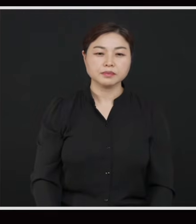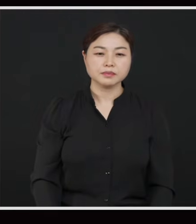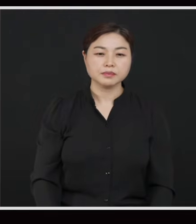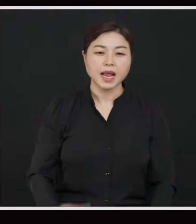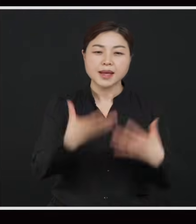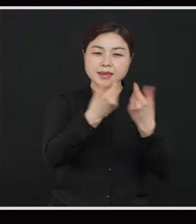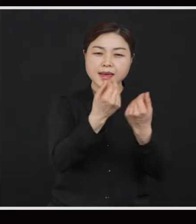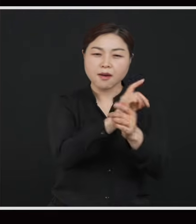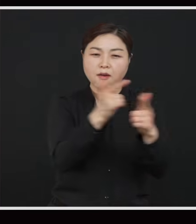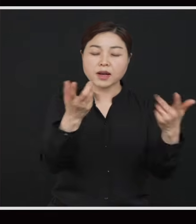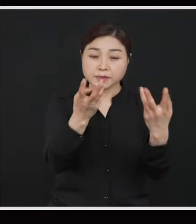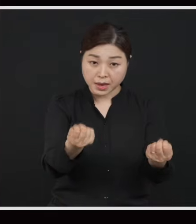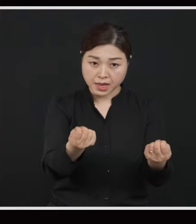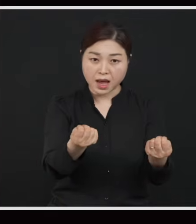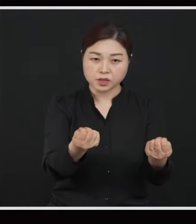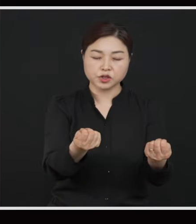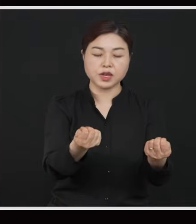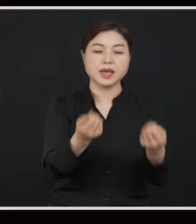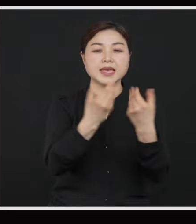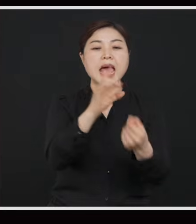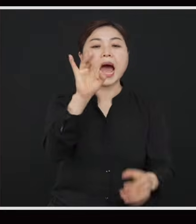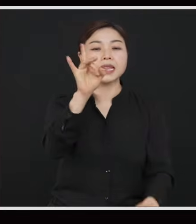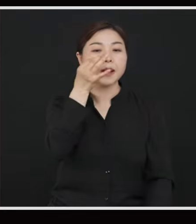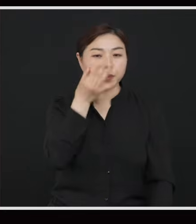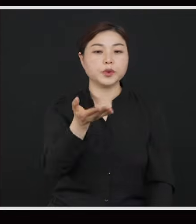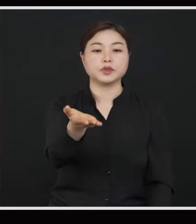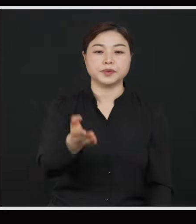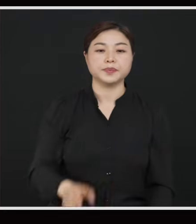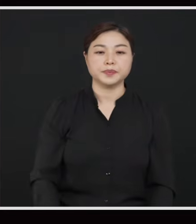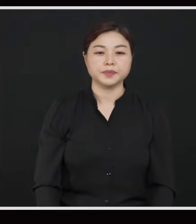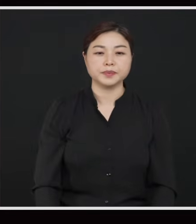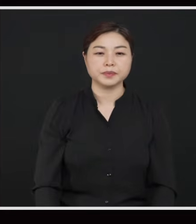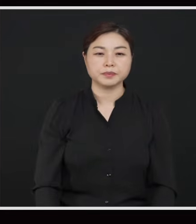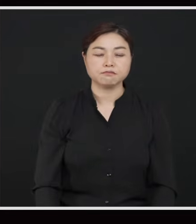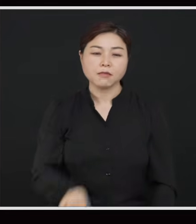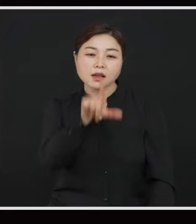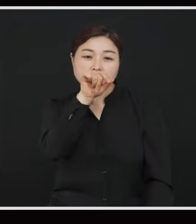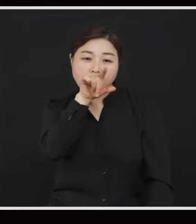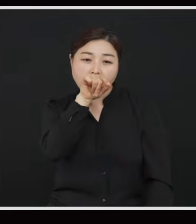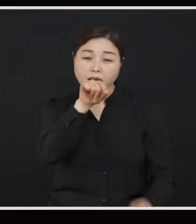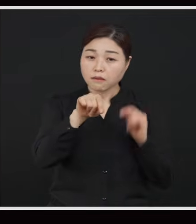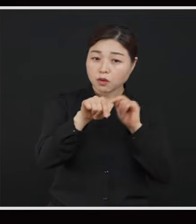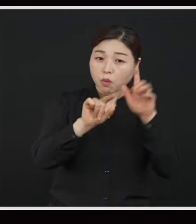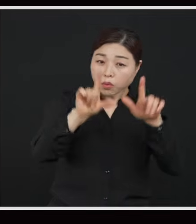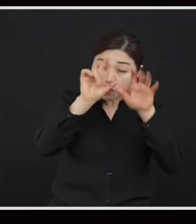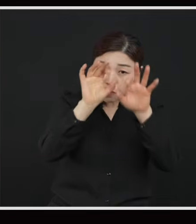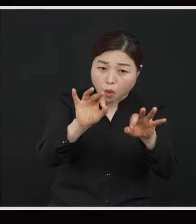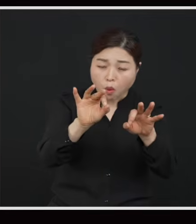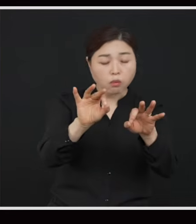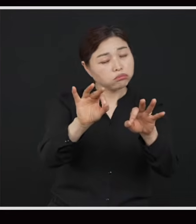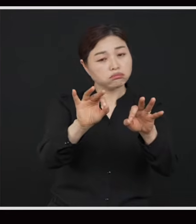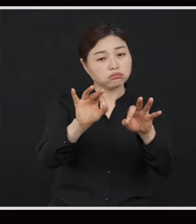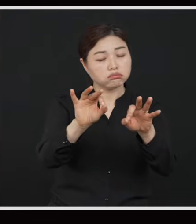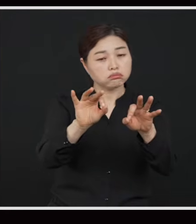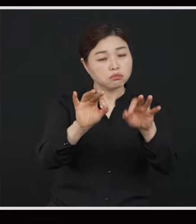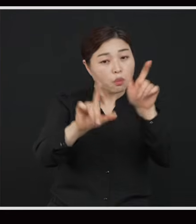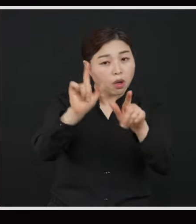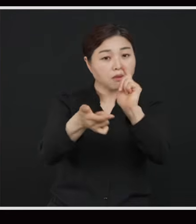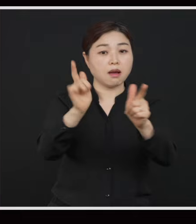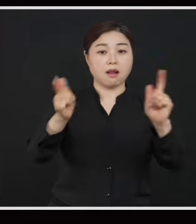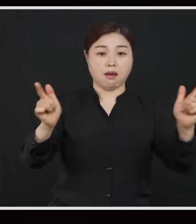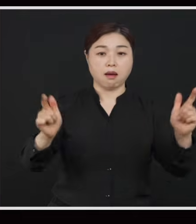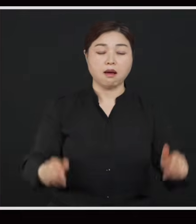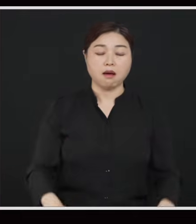가지 예를 드는데 그 중에 하나 뭐 보여드리자면 여기 새들이 있는데 다 다르게 생겼죠. 근데